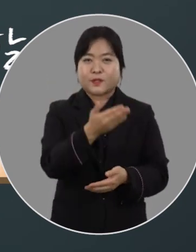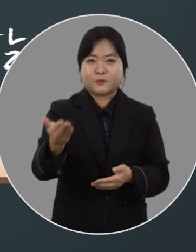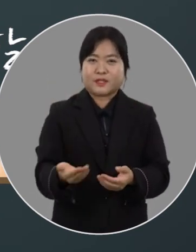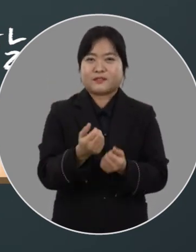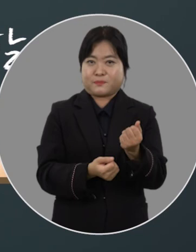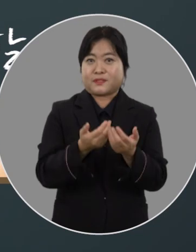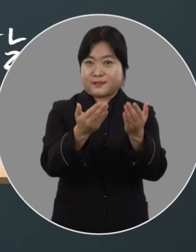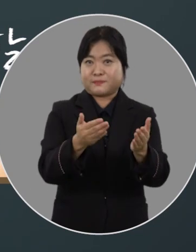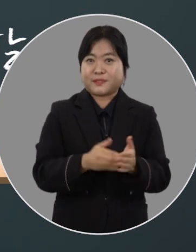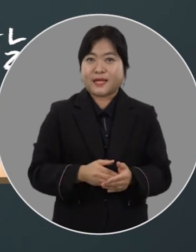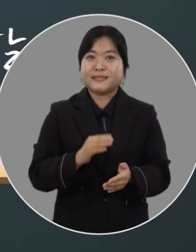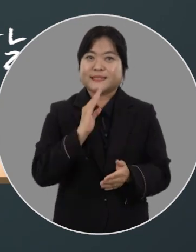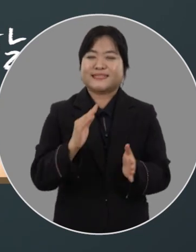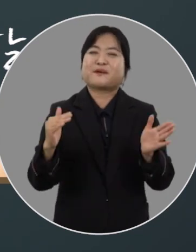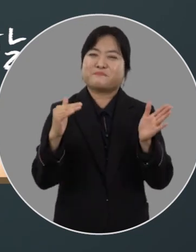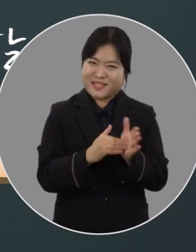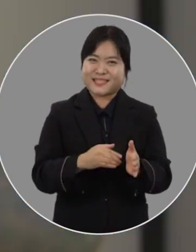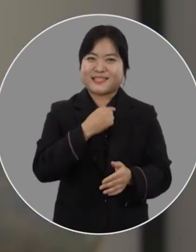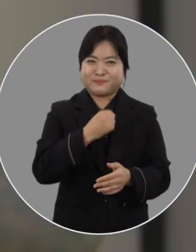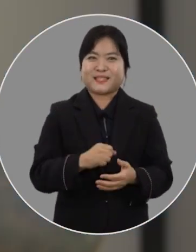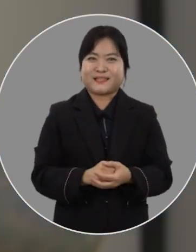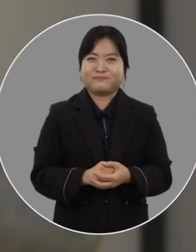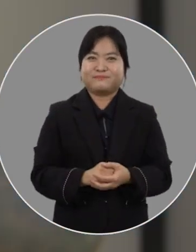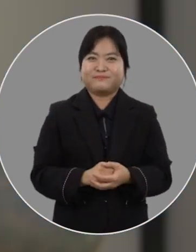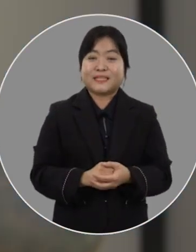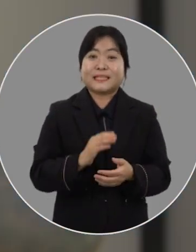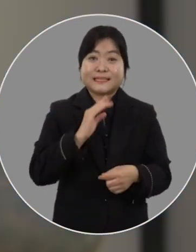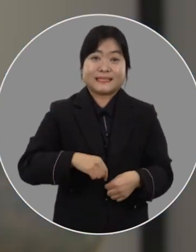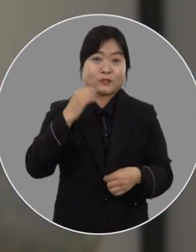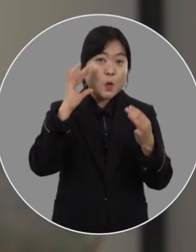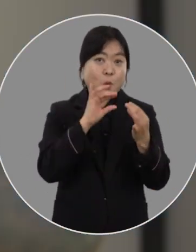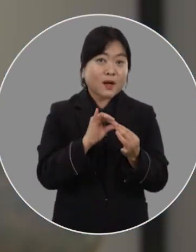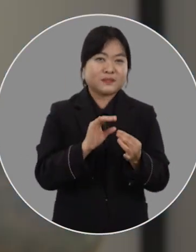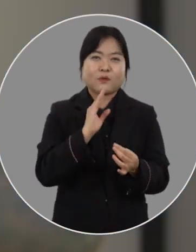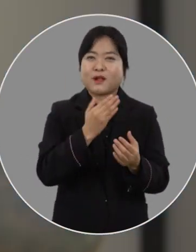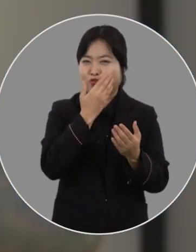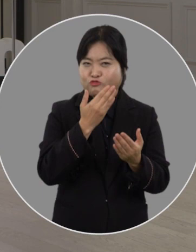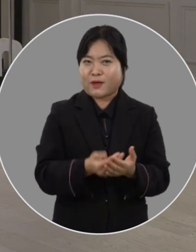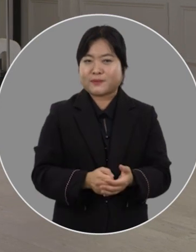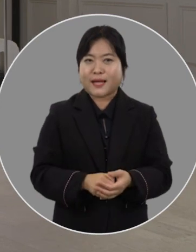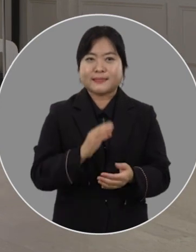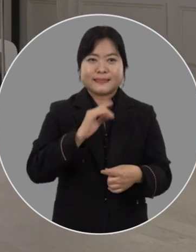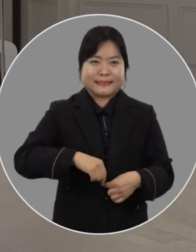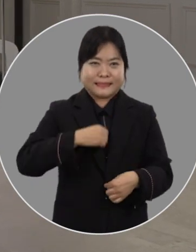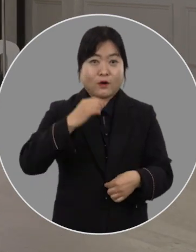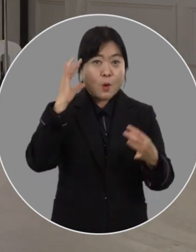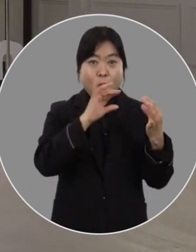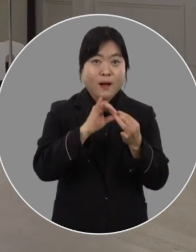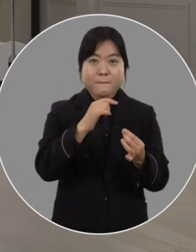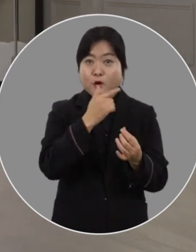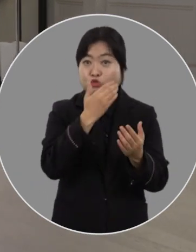여러분들한테 말씀드리고요. 이제 진짜로 마치도록 하겠습니다. 진정한 공감은 정말로 중요합니다. 이 진정한